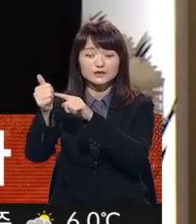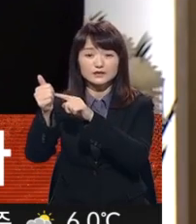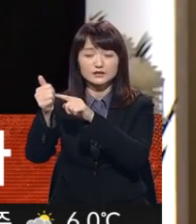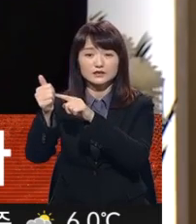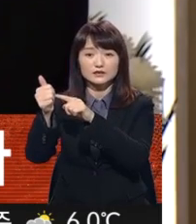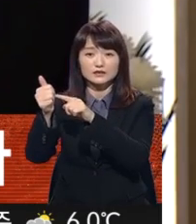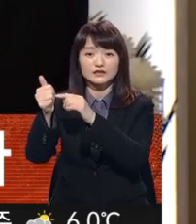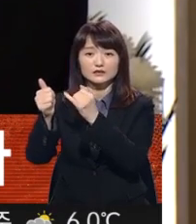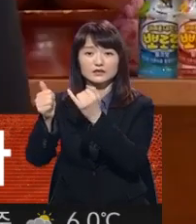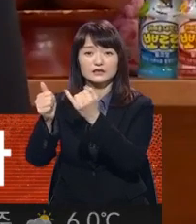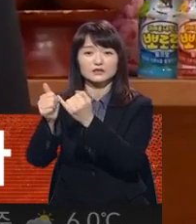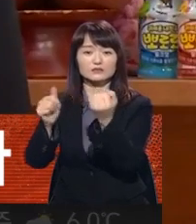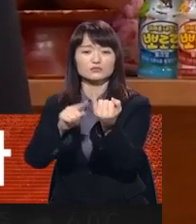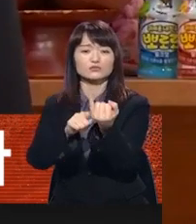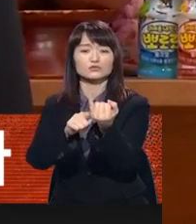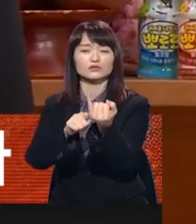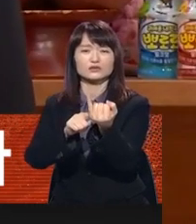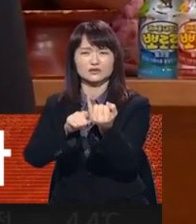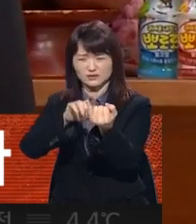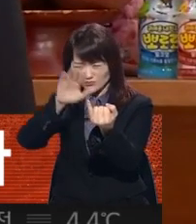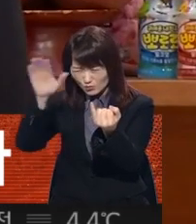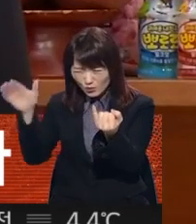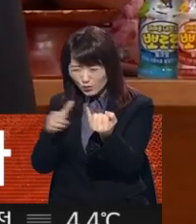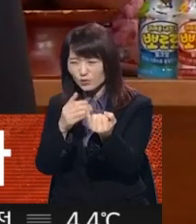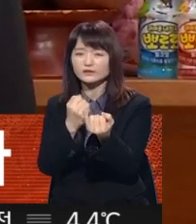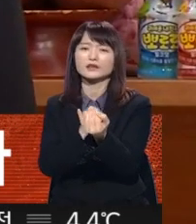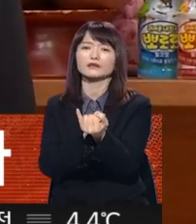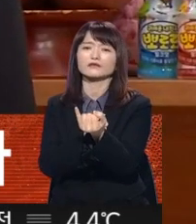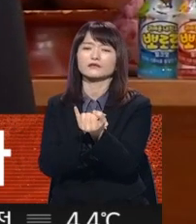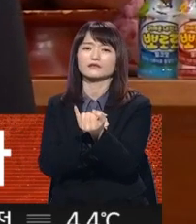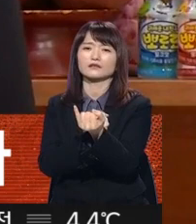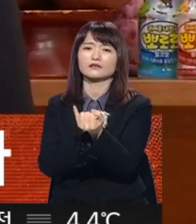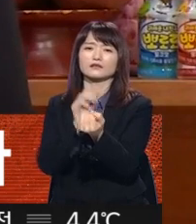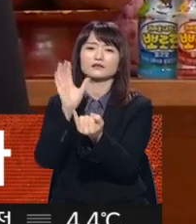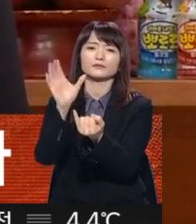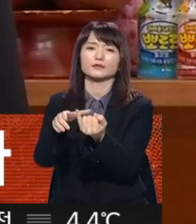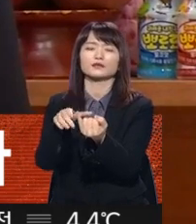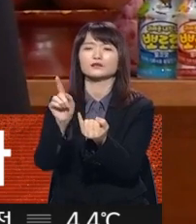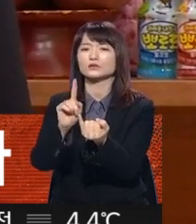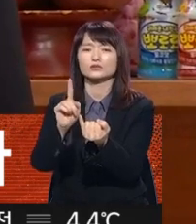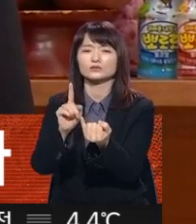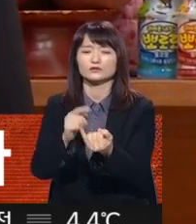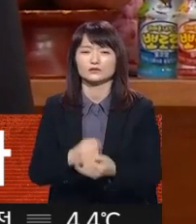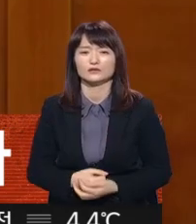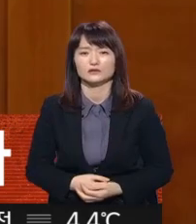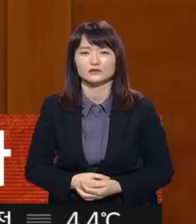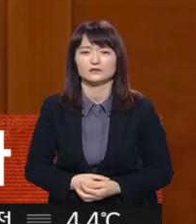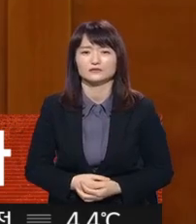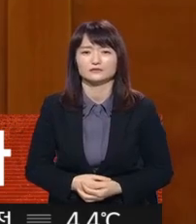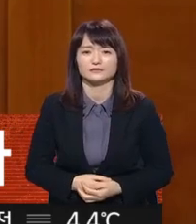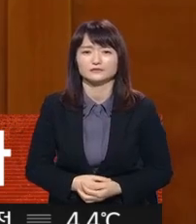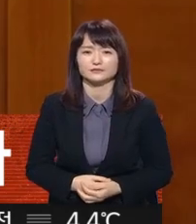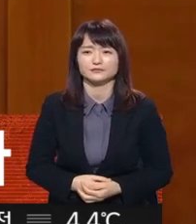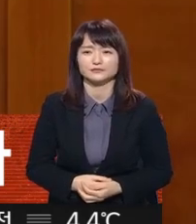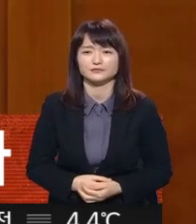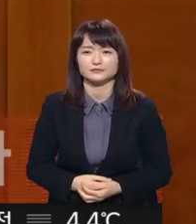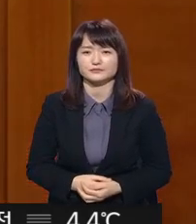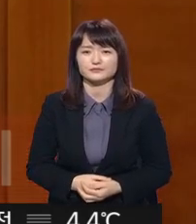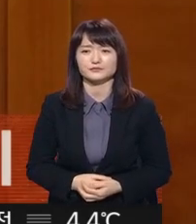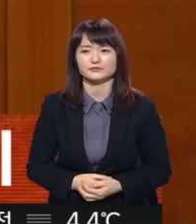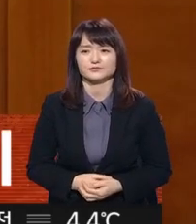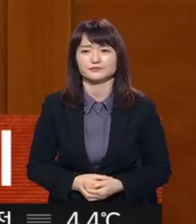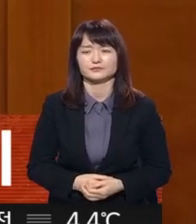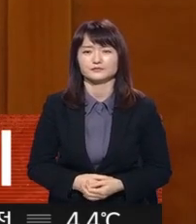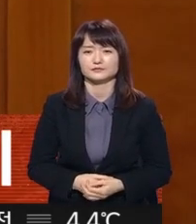한 거예요라고 지금 그러고 있습니다. 이거 어떻게 봐야 됩니까, 이거? 어떻게 보면 이제 이 사건에 있어서 가장